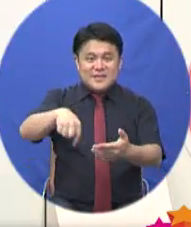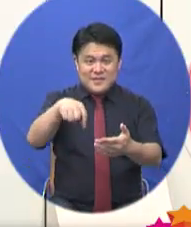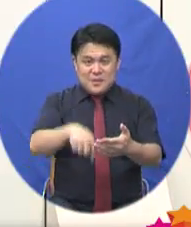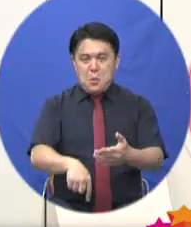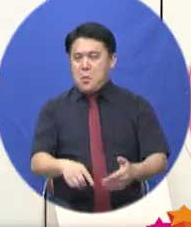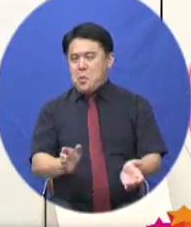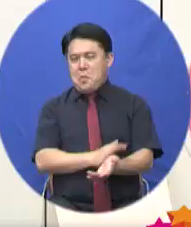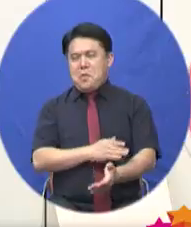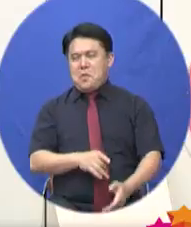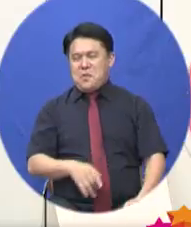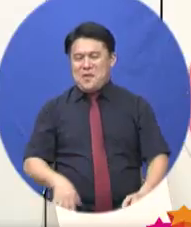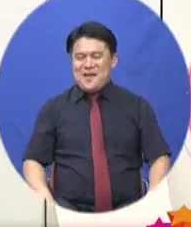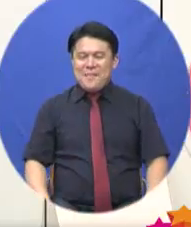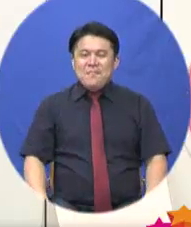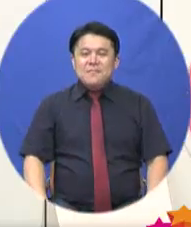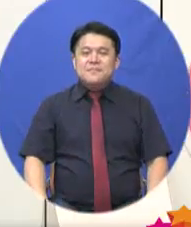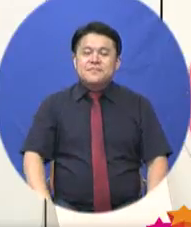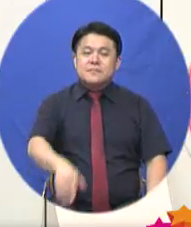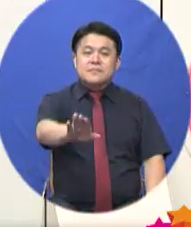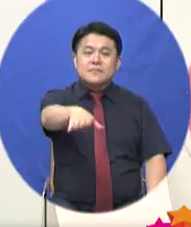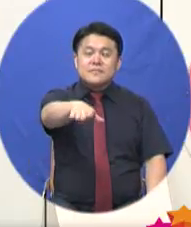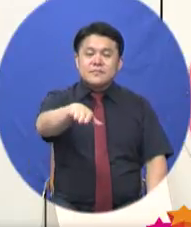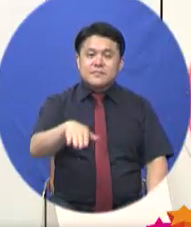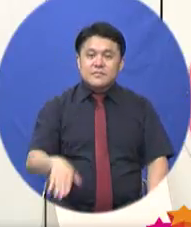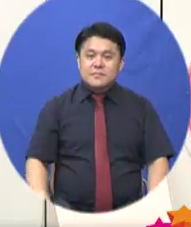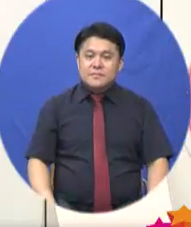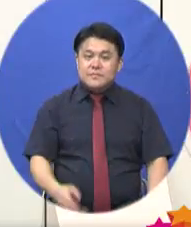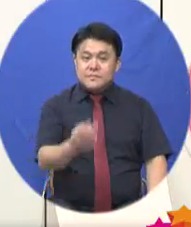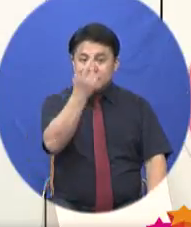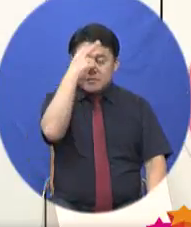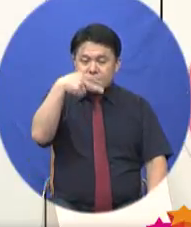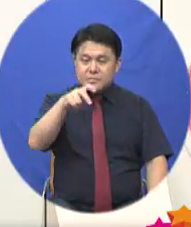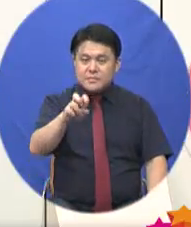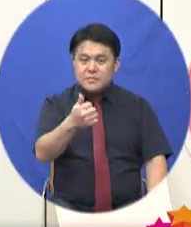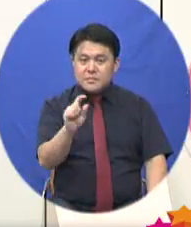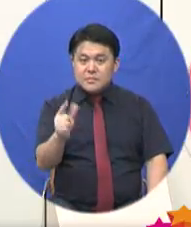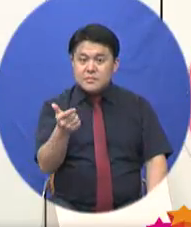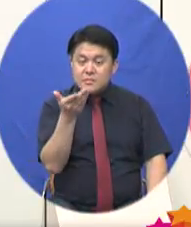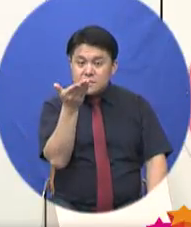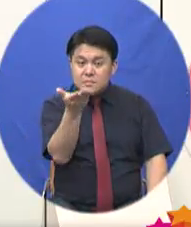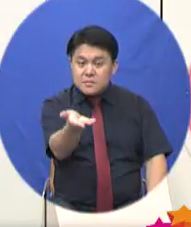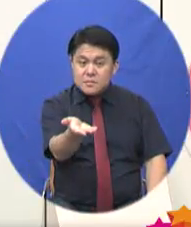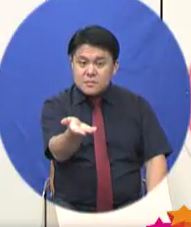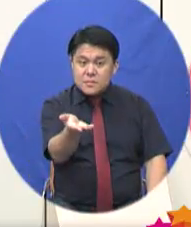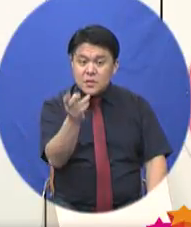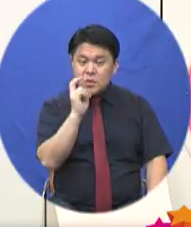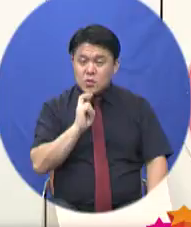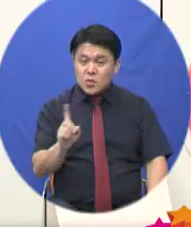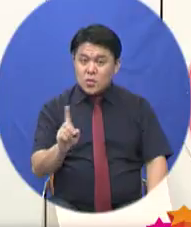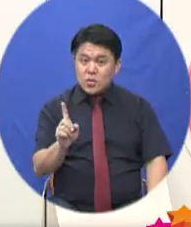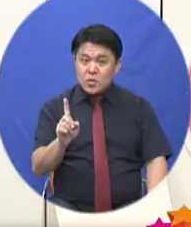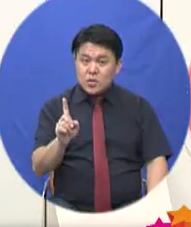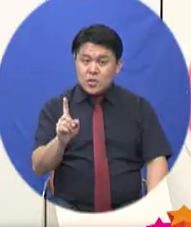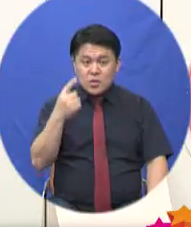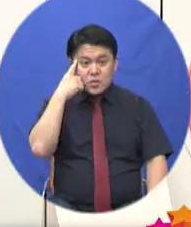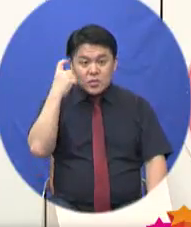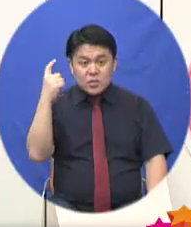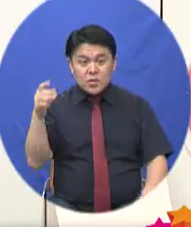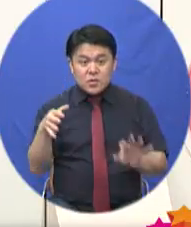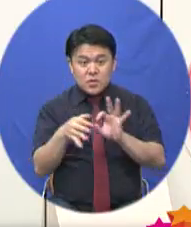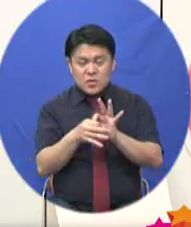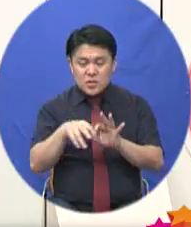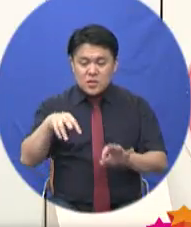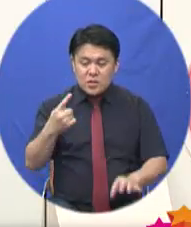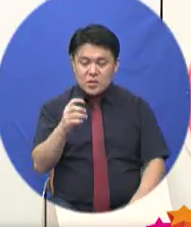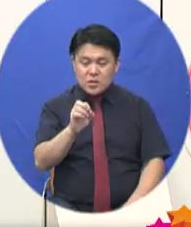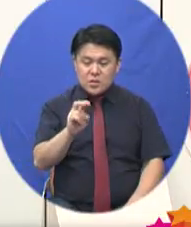아, 그러지요. 예. 아니, 그런데 우리 예. 최사마님은 본래 노래를 지금 추억의 소야곡